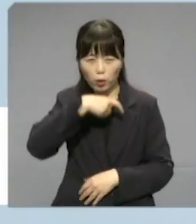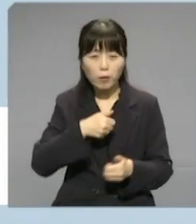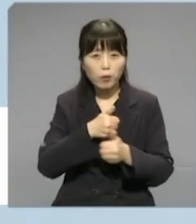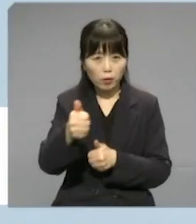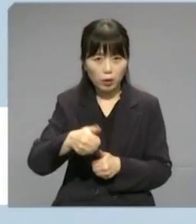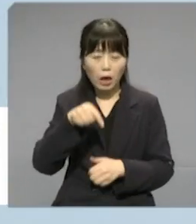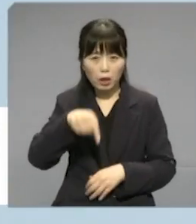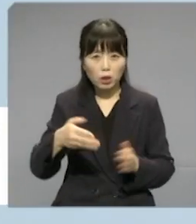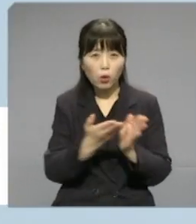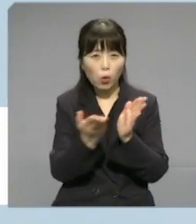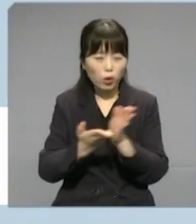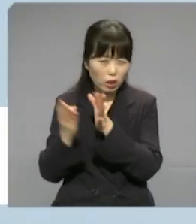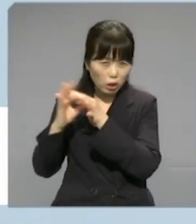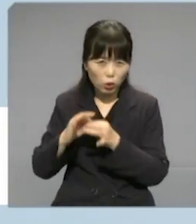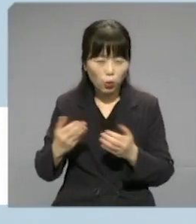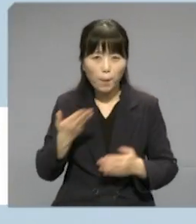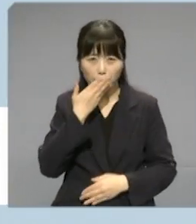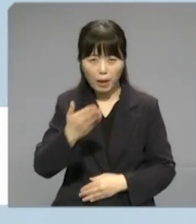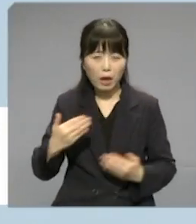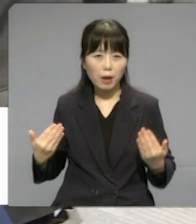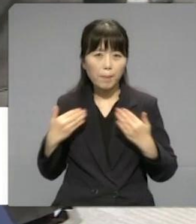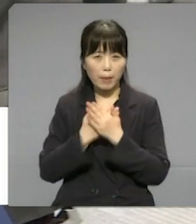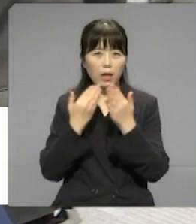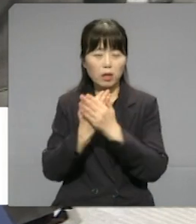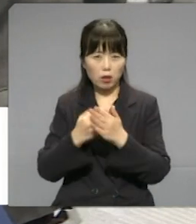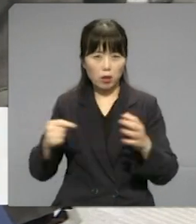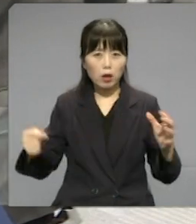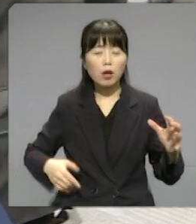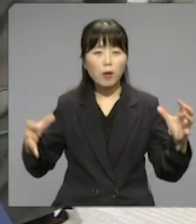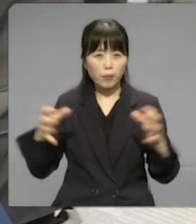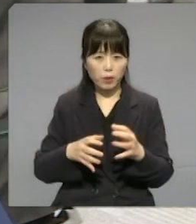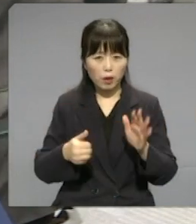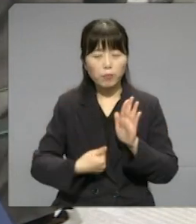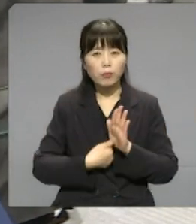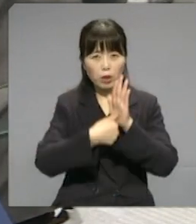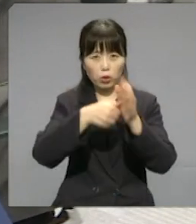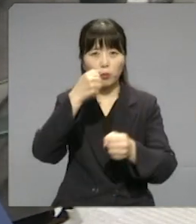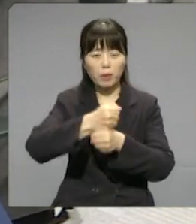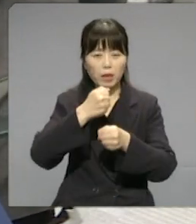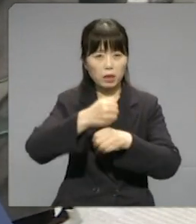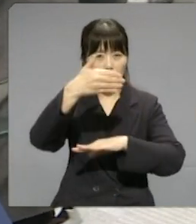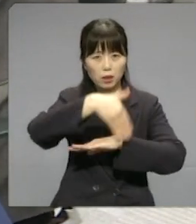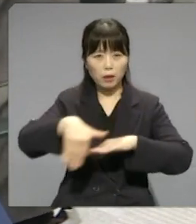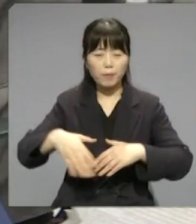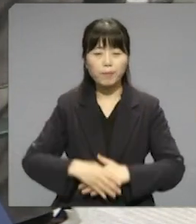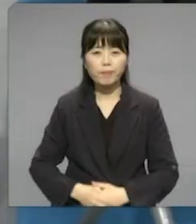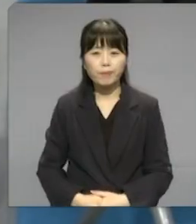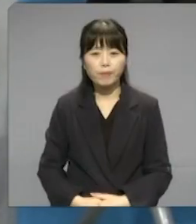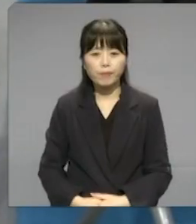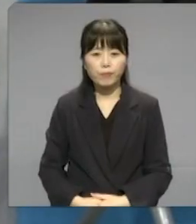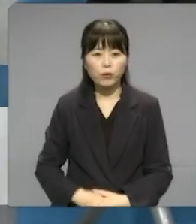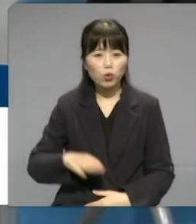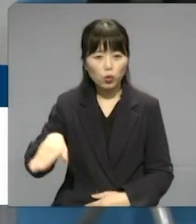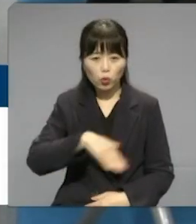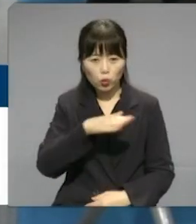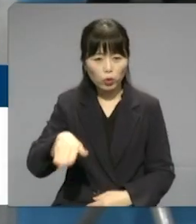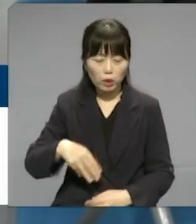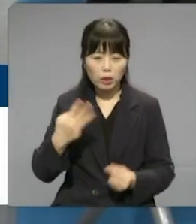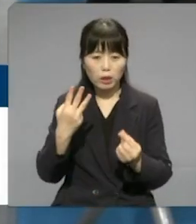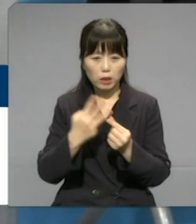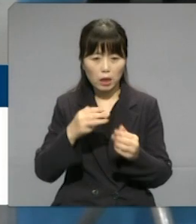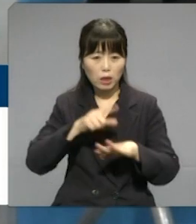시오를 지속가능한 발전 지역 사회 협력을 대표하는 브랜드로 키우겠다는 목표입니다 우리 세계